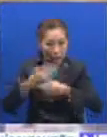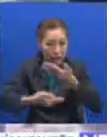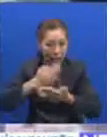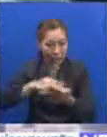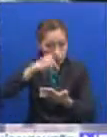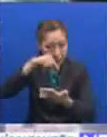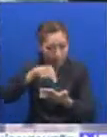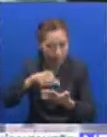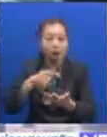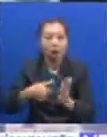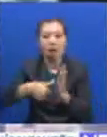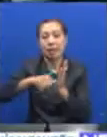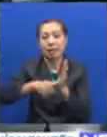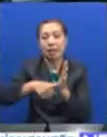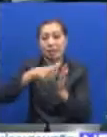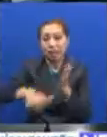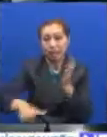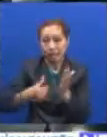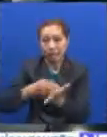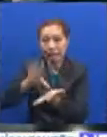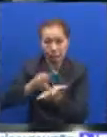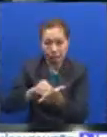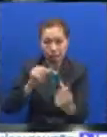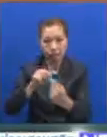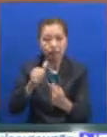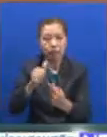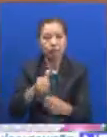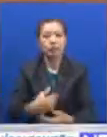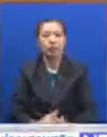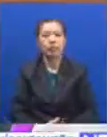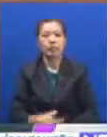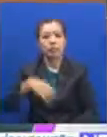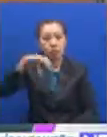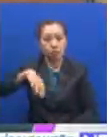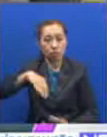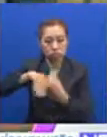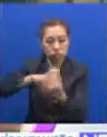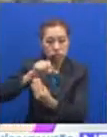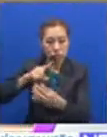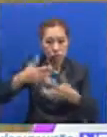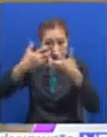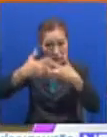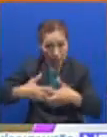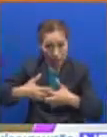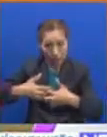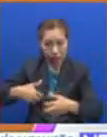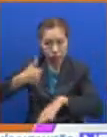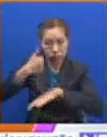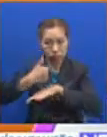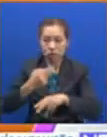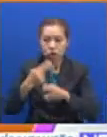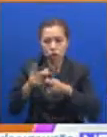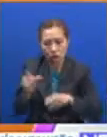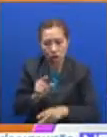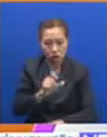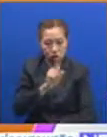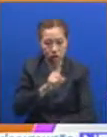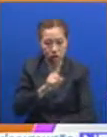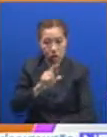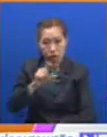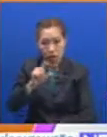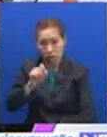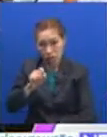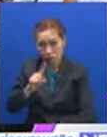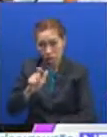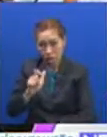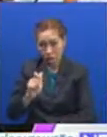ามิตระบบใหม่ค่ะนายอุดมวงศ์วิวัชชัยผู้อำนวยการสำนักงานเศรษฐกิจอุตสาหกรรมหรือว่าสสอ.เปิดเผยว่าตั้ง